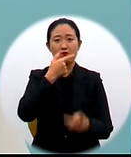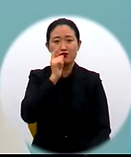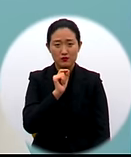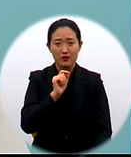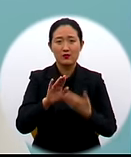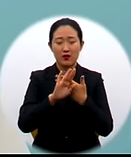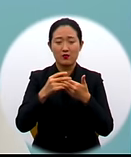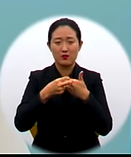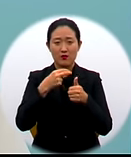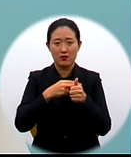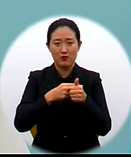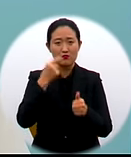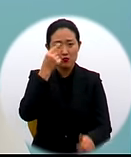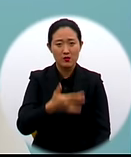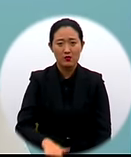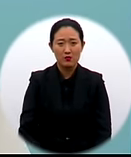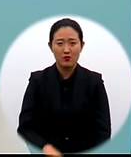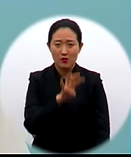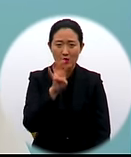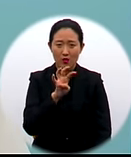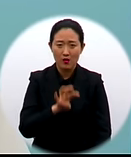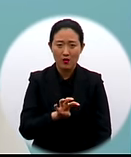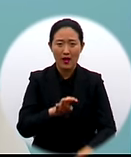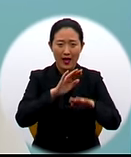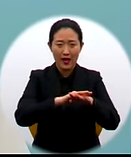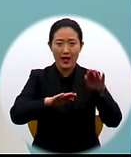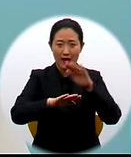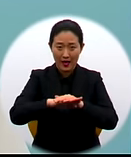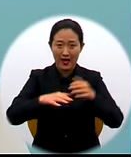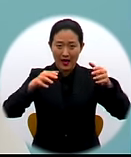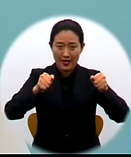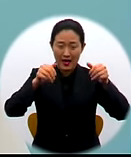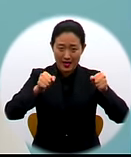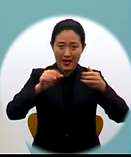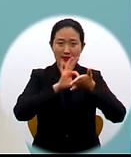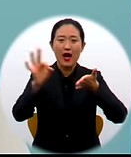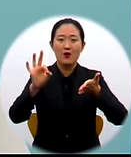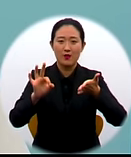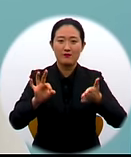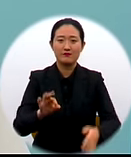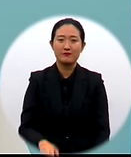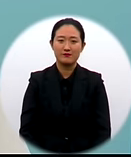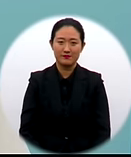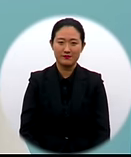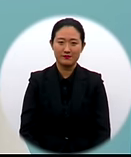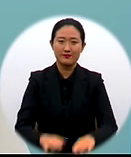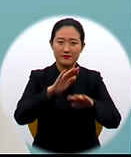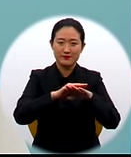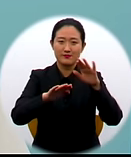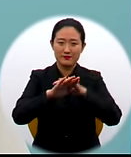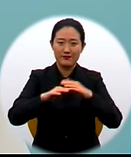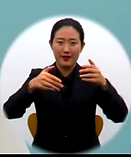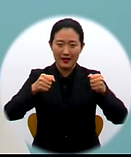딱 물어보셨어요. 설마 네 아들 양손잡이야? 이러는 거예요. 그런데 굉장히 자랑스럽게 우리 아들 양손잡이야. 그리고